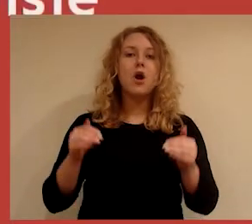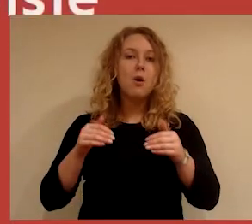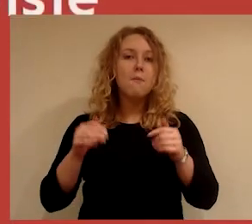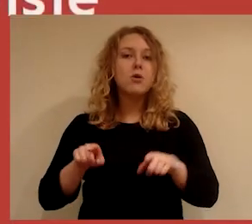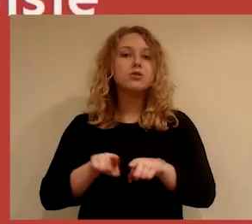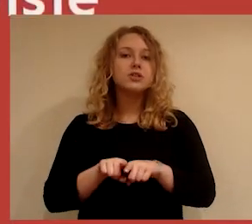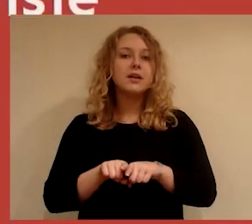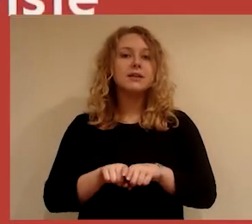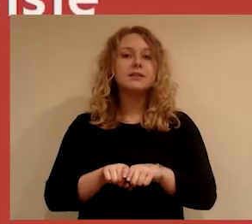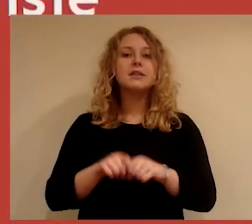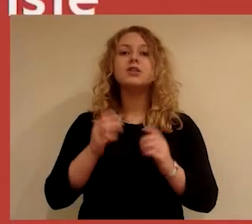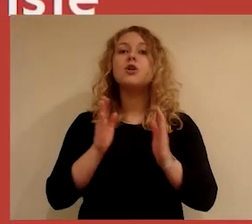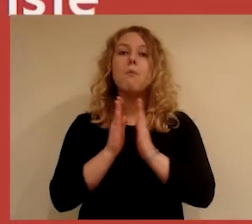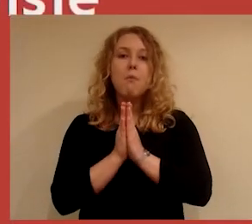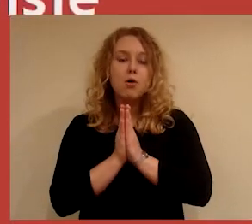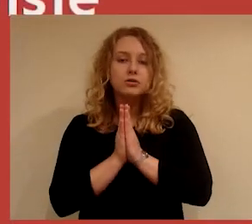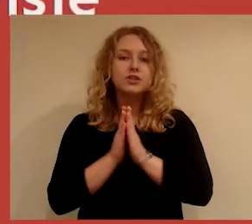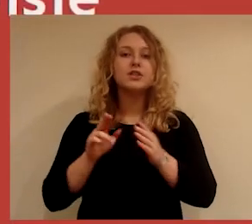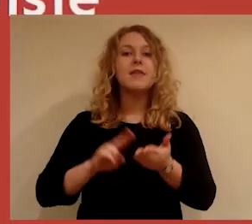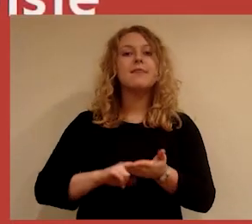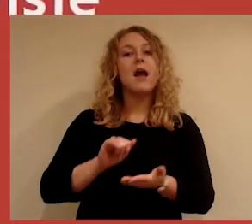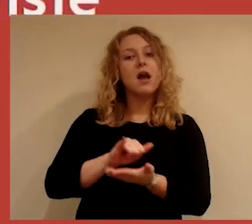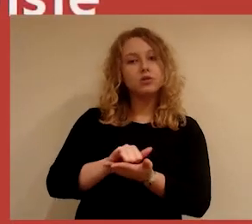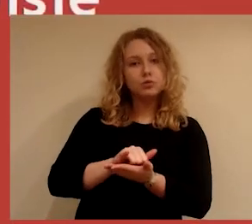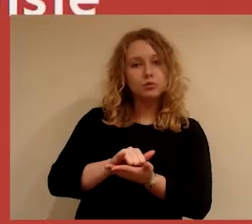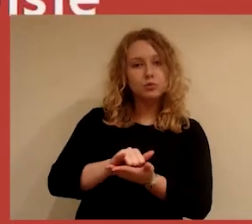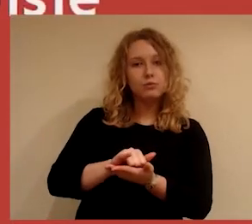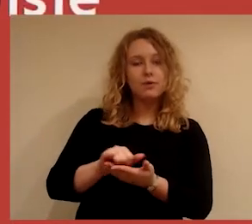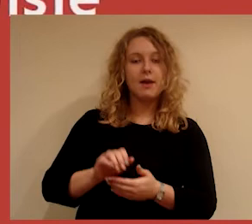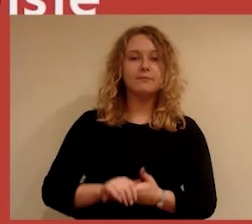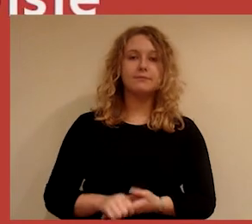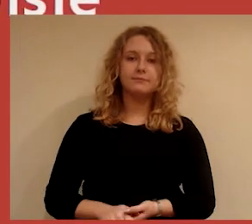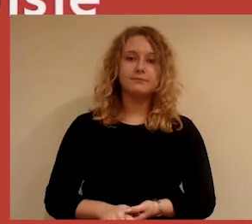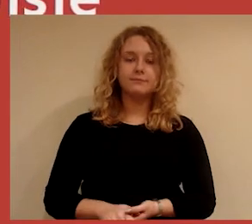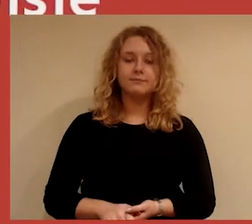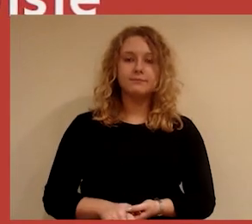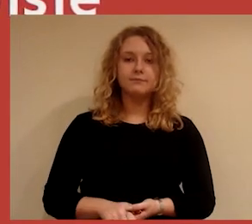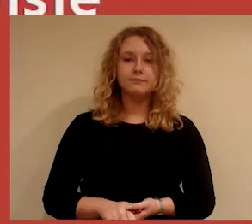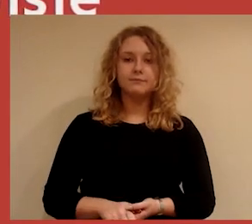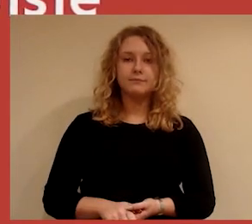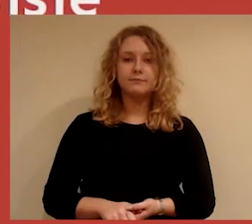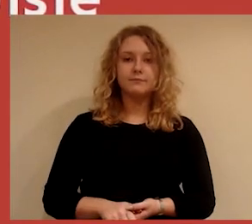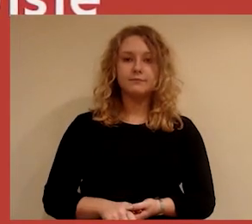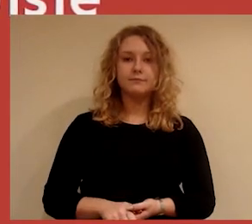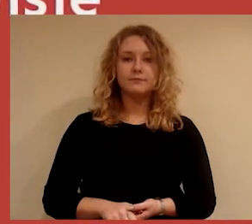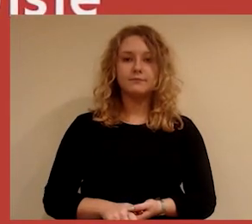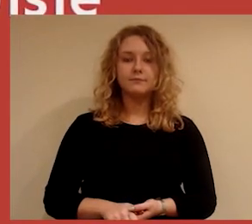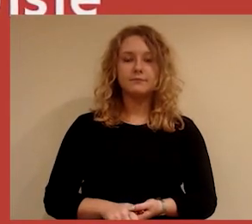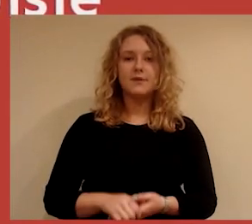także na YouTubie. Są tam lepsze warunki do medytowania. Link znajdziesz w opisie postu.